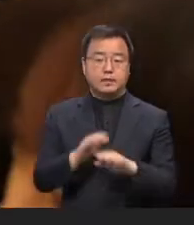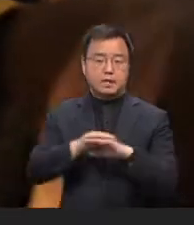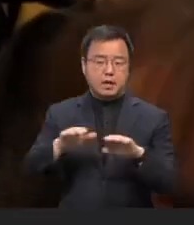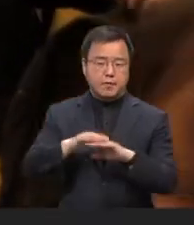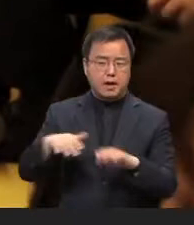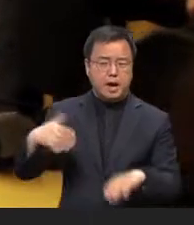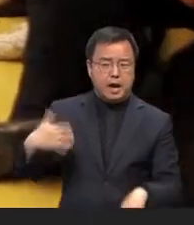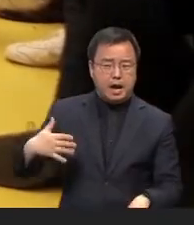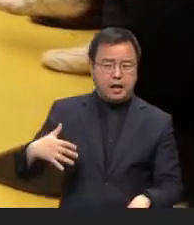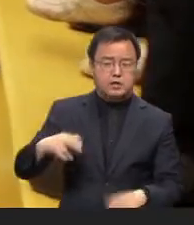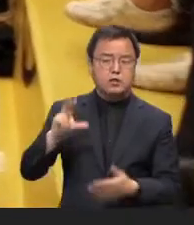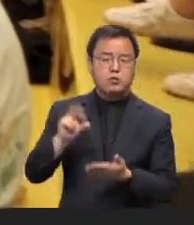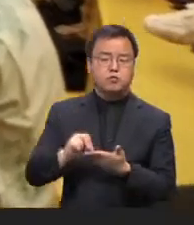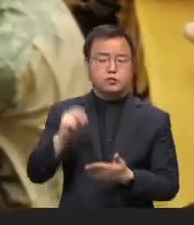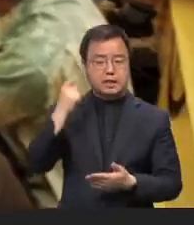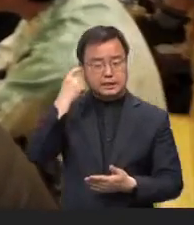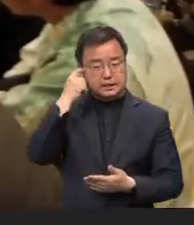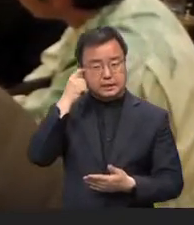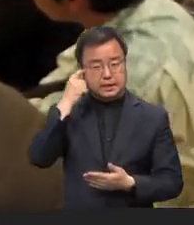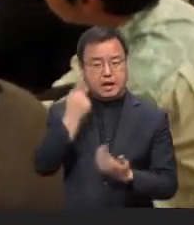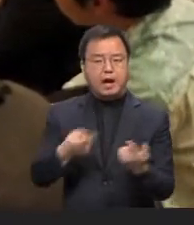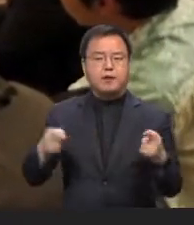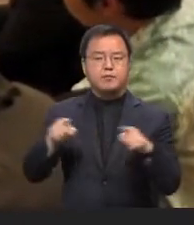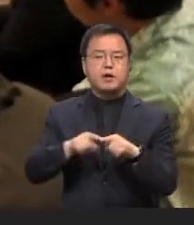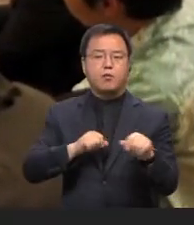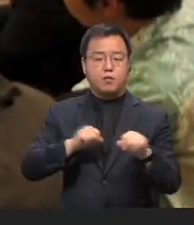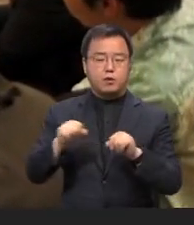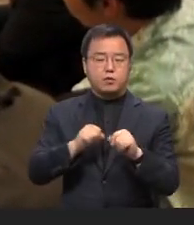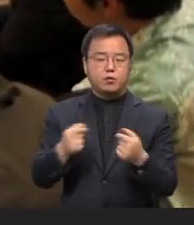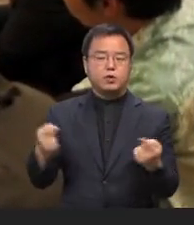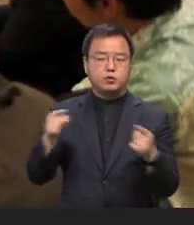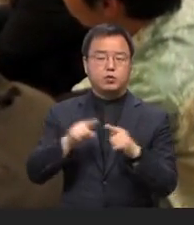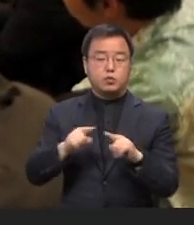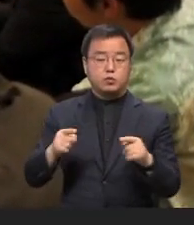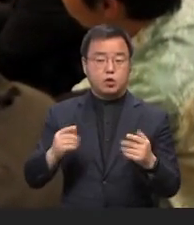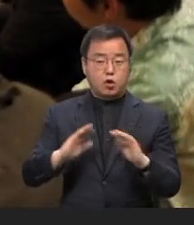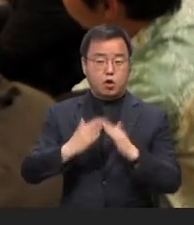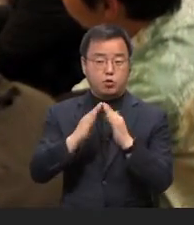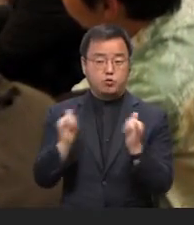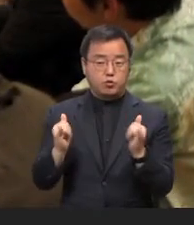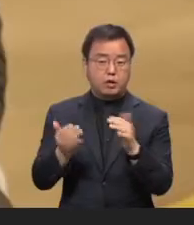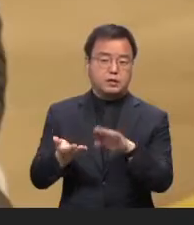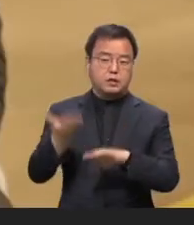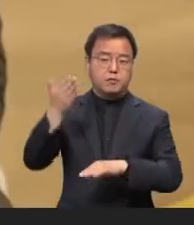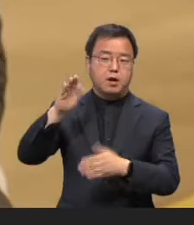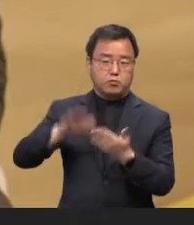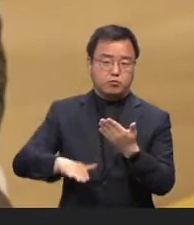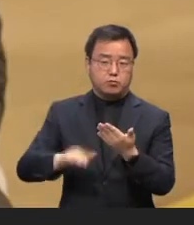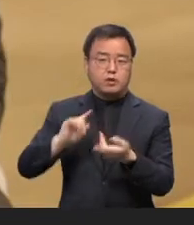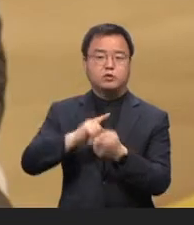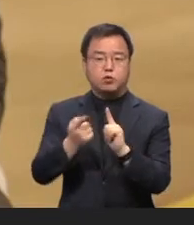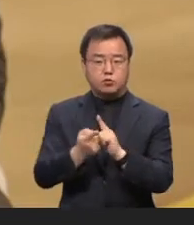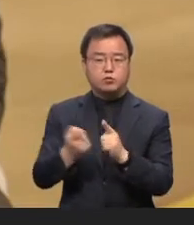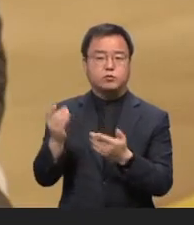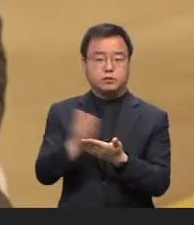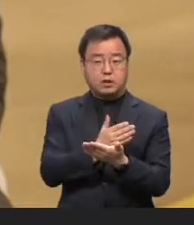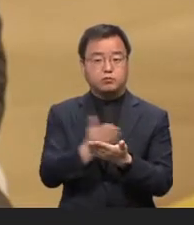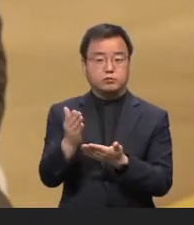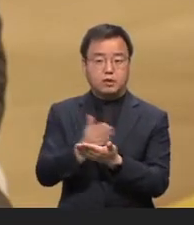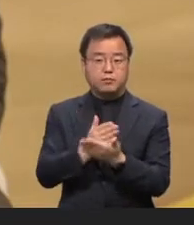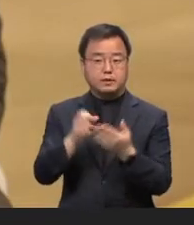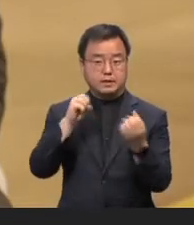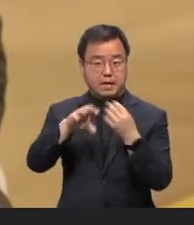해결되지 않은 문제의식을 함께 활동하는 동료 건축가는 물론 선후배 건축가들과 나누며 답을 찾아가는